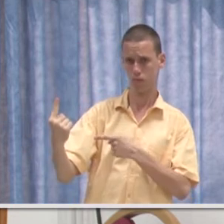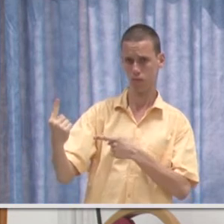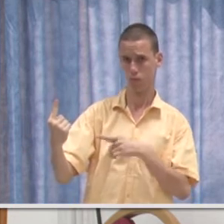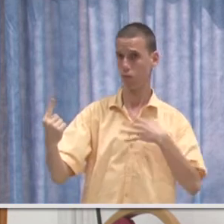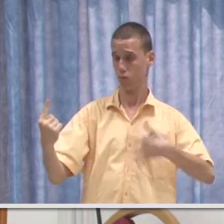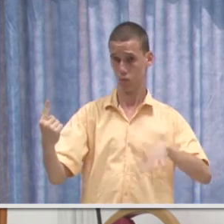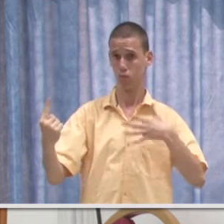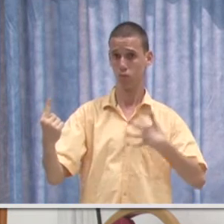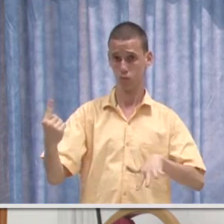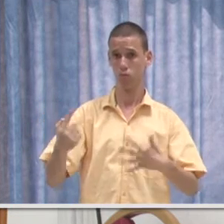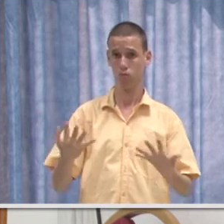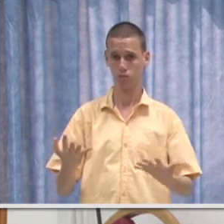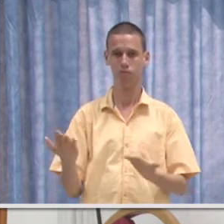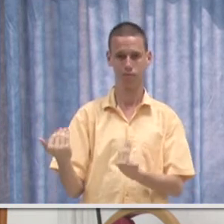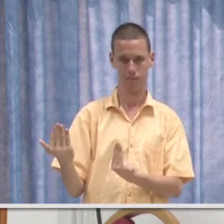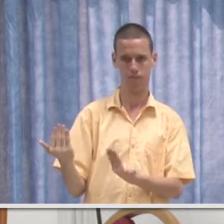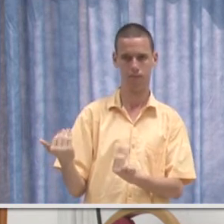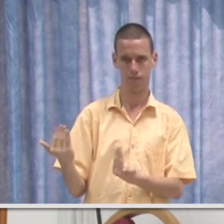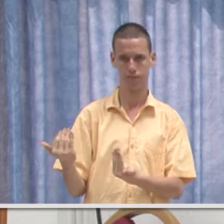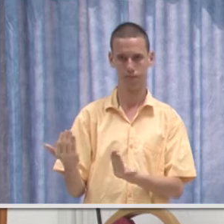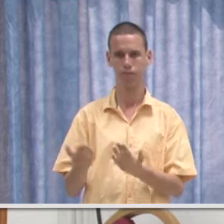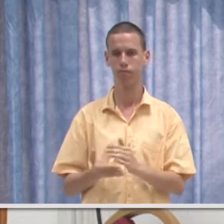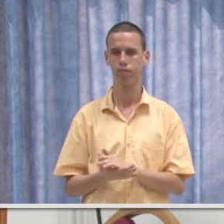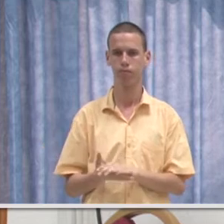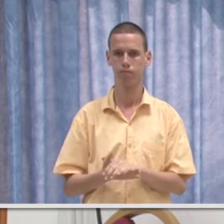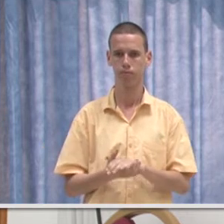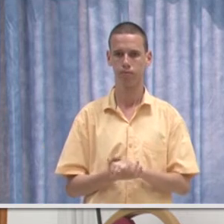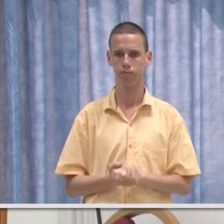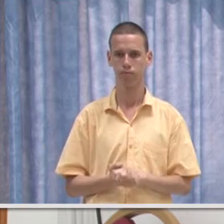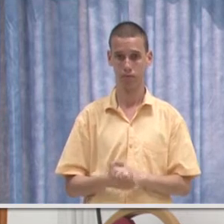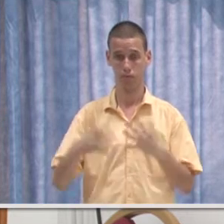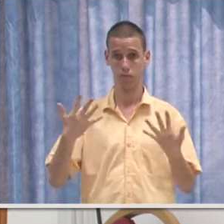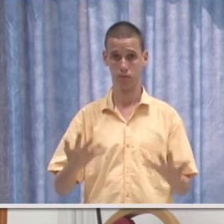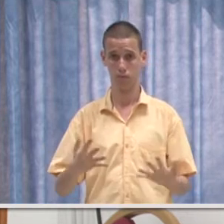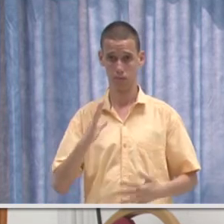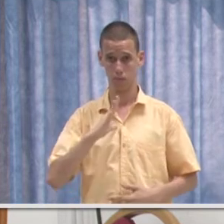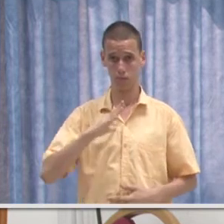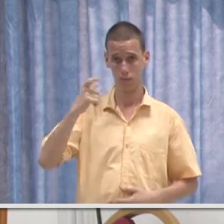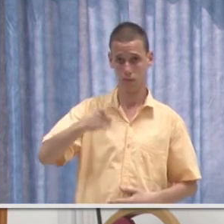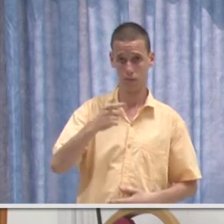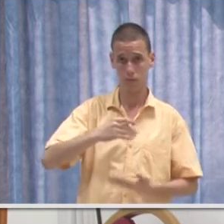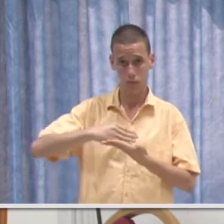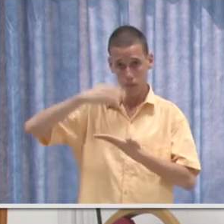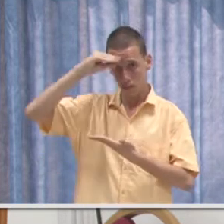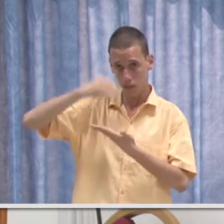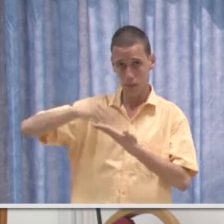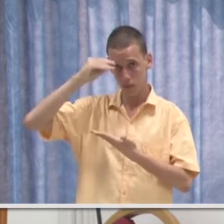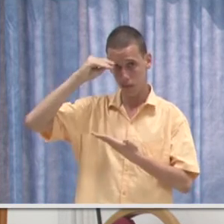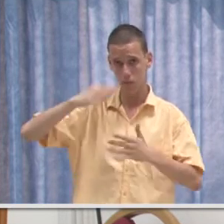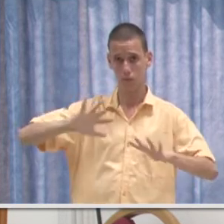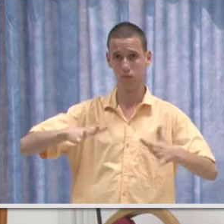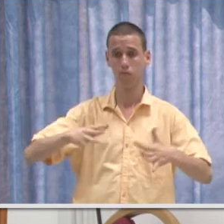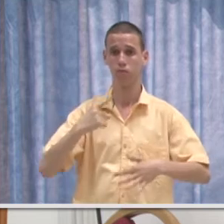Nous pouvons mettre nous parer. Et ça, c'est through training et through procurement d'un équipement